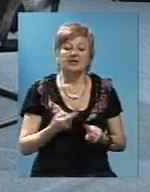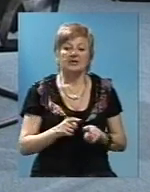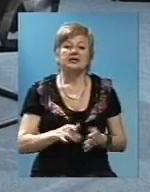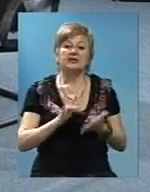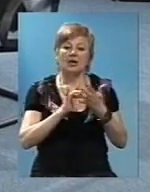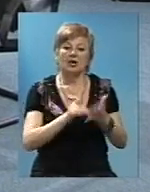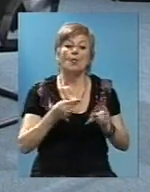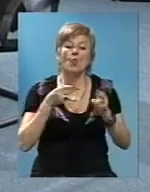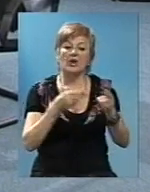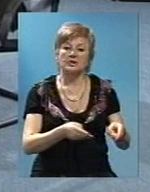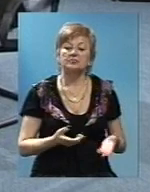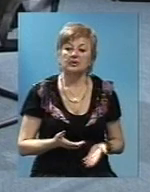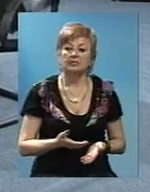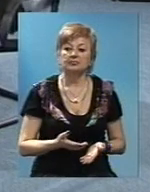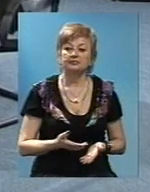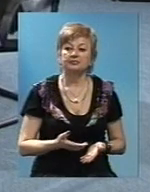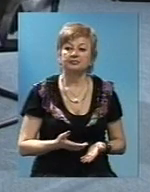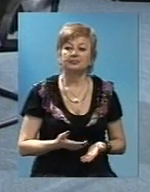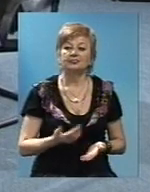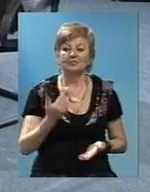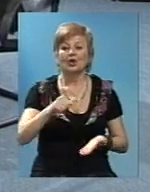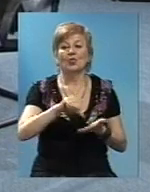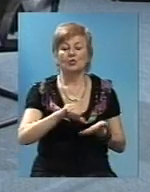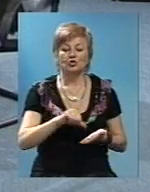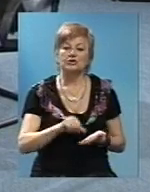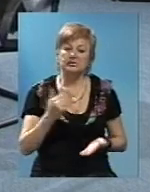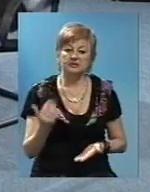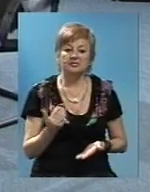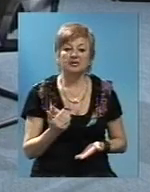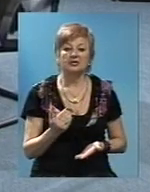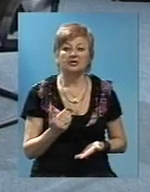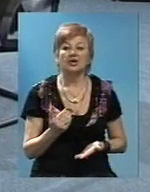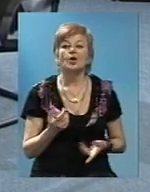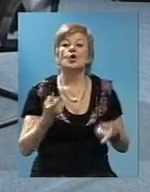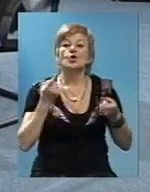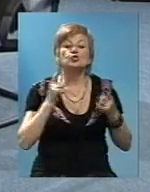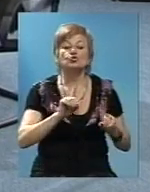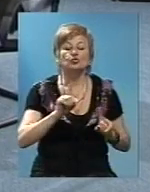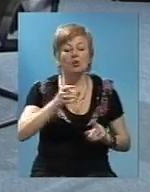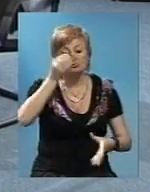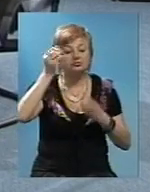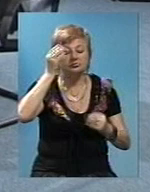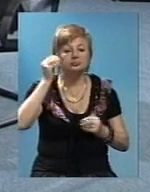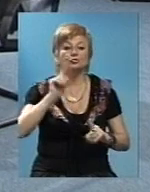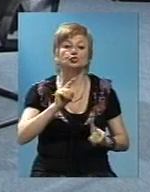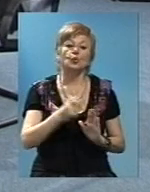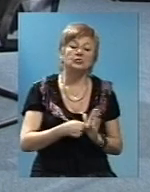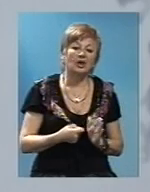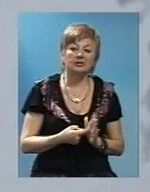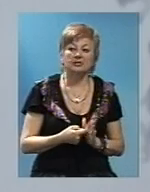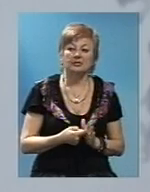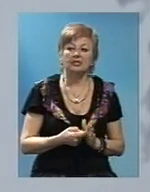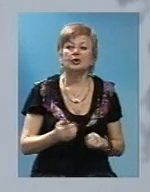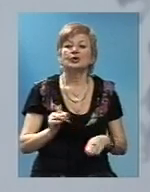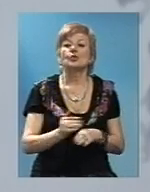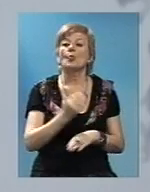поїздка? З перших вуст хотілося б почути. І, власне, чому ви навчилися? Що дізнались?